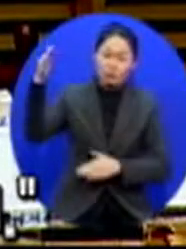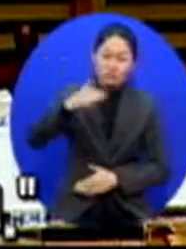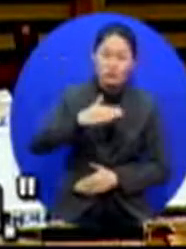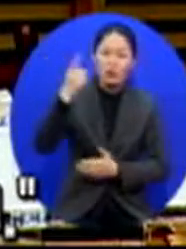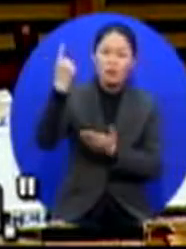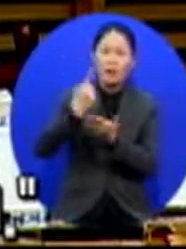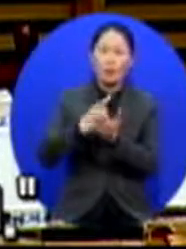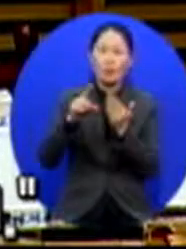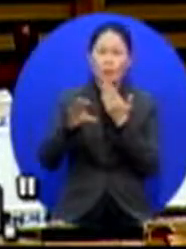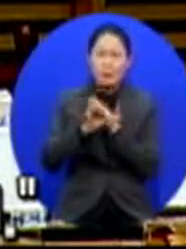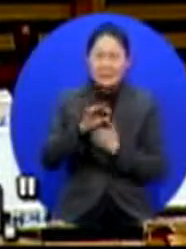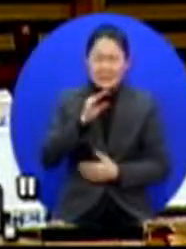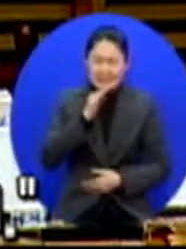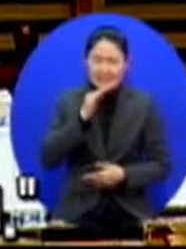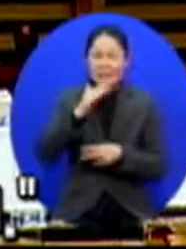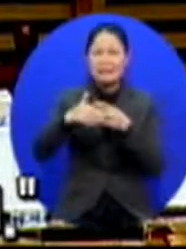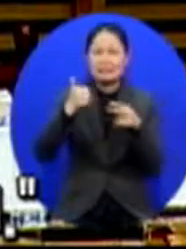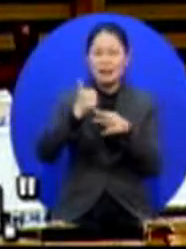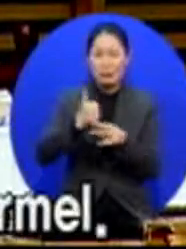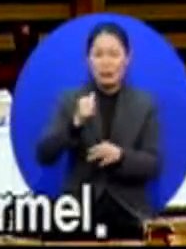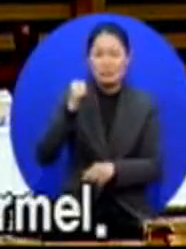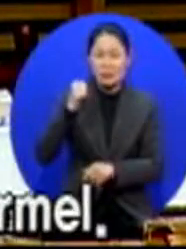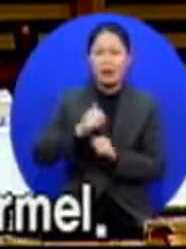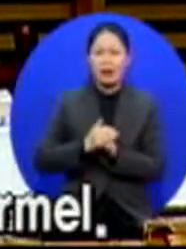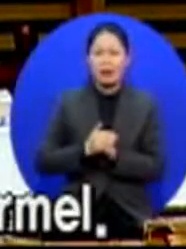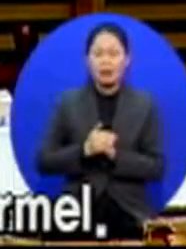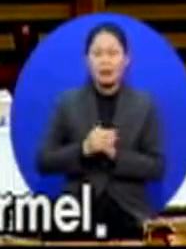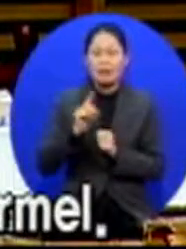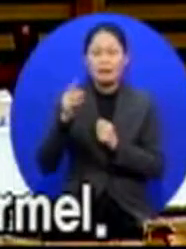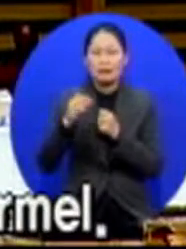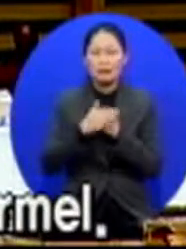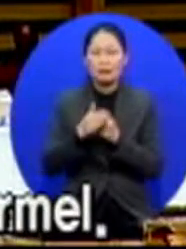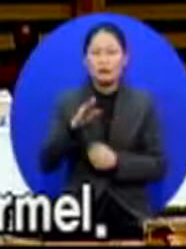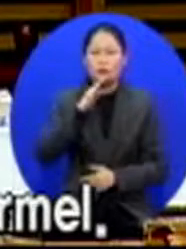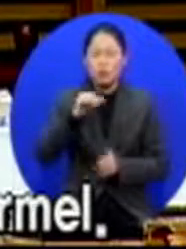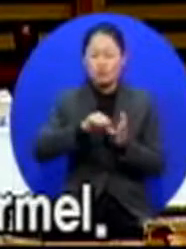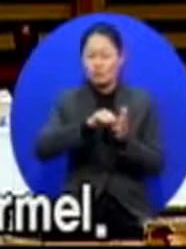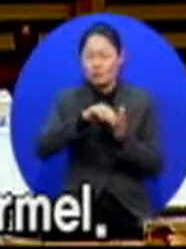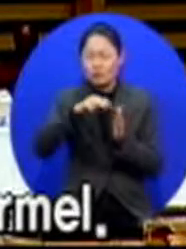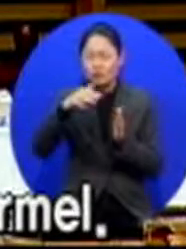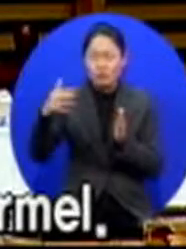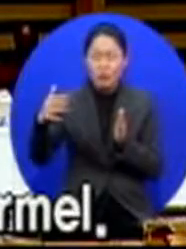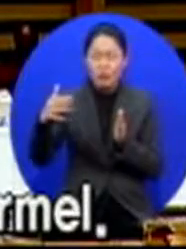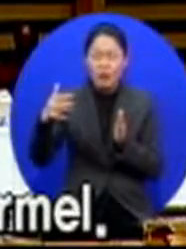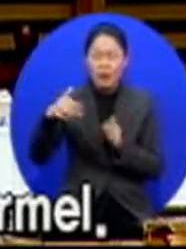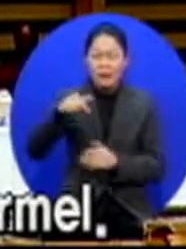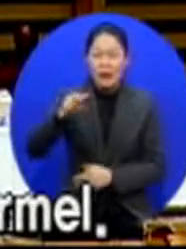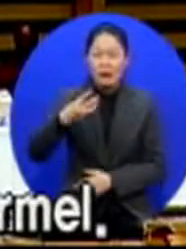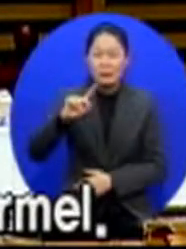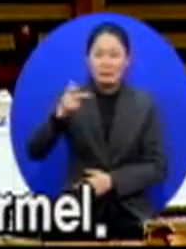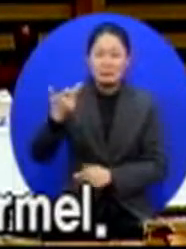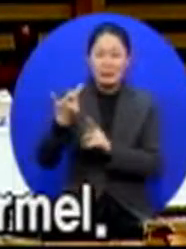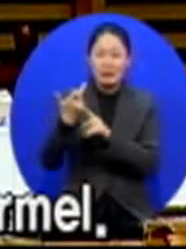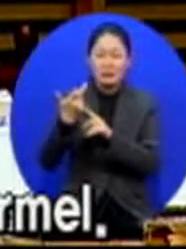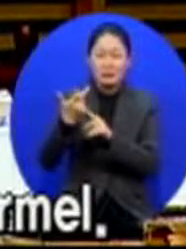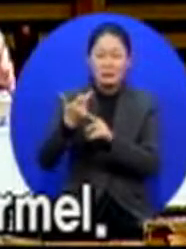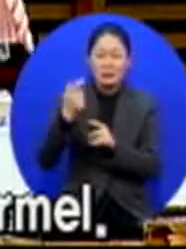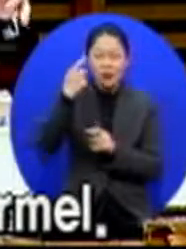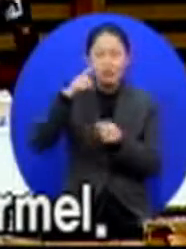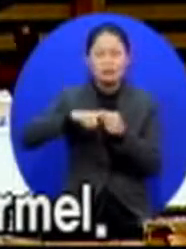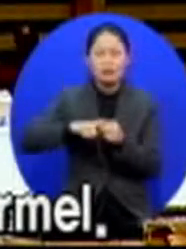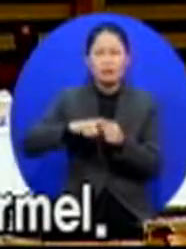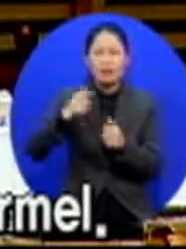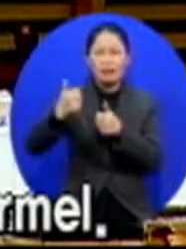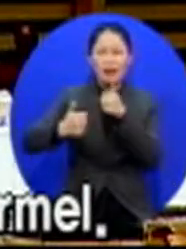그 진짜 신이 라고 하자 그래서 유명한 갈멜 산의 영적 대결이 벌어지지 요 그런데